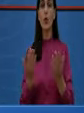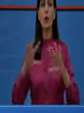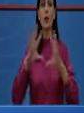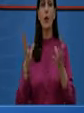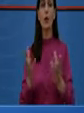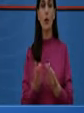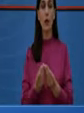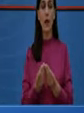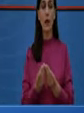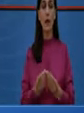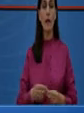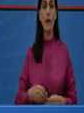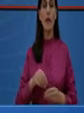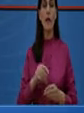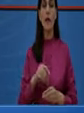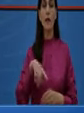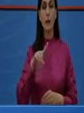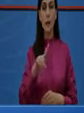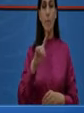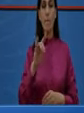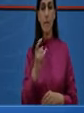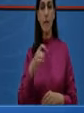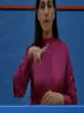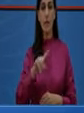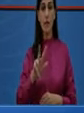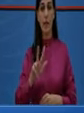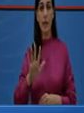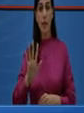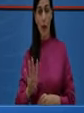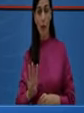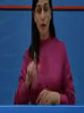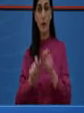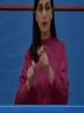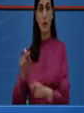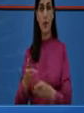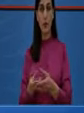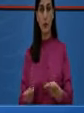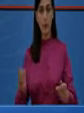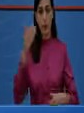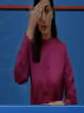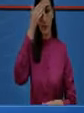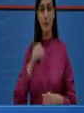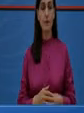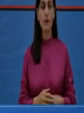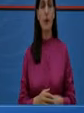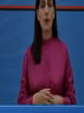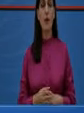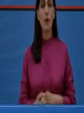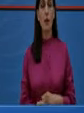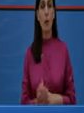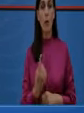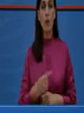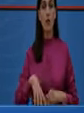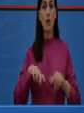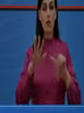numrin total të personave të shëruar nga COVID-19 në 1134. Në vendin tonë janë